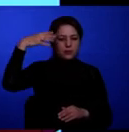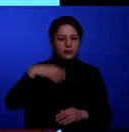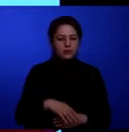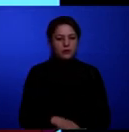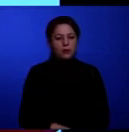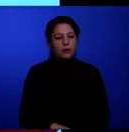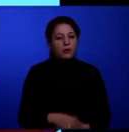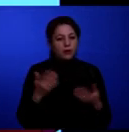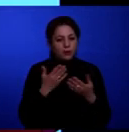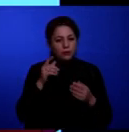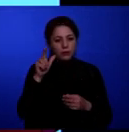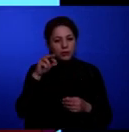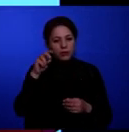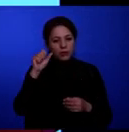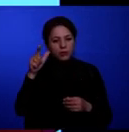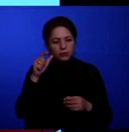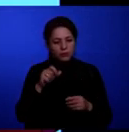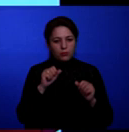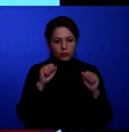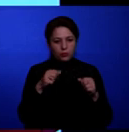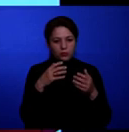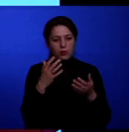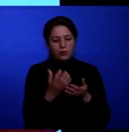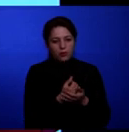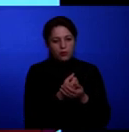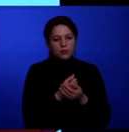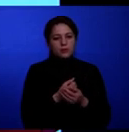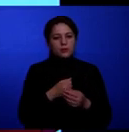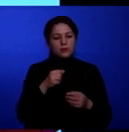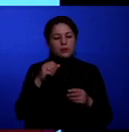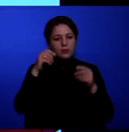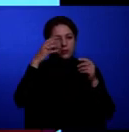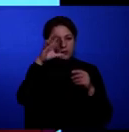какому глаголов мы подберем картинку потушить